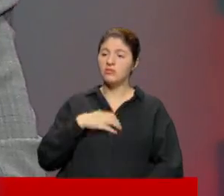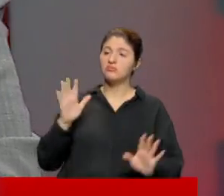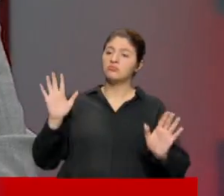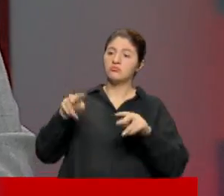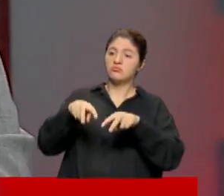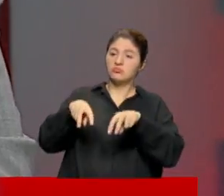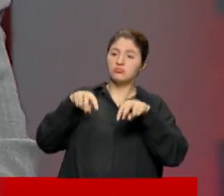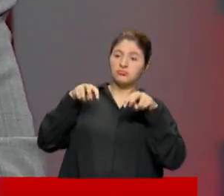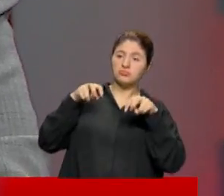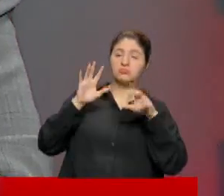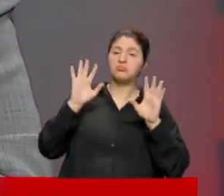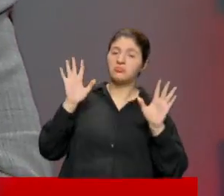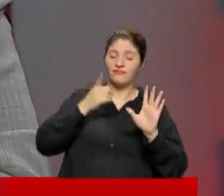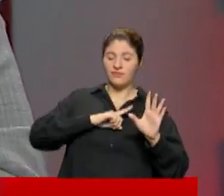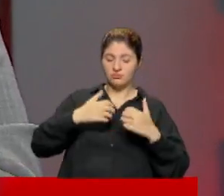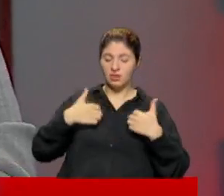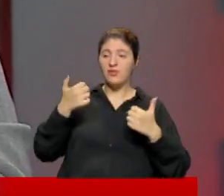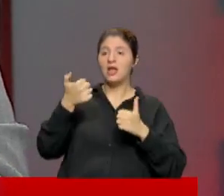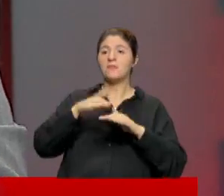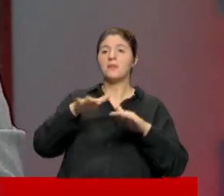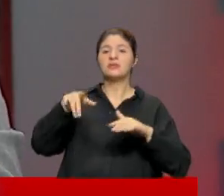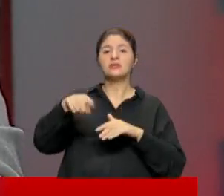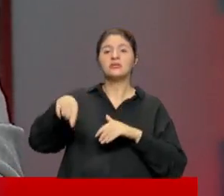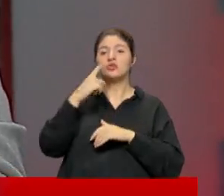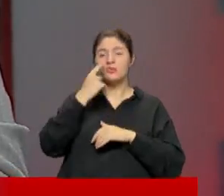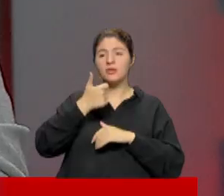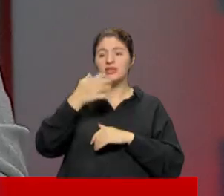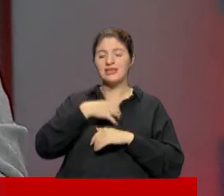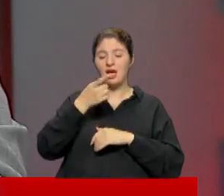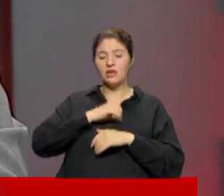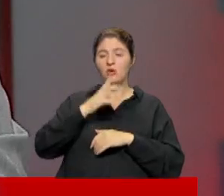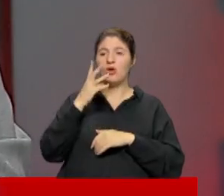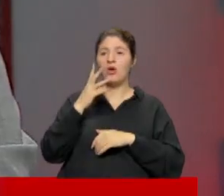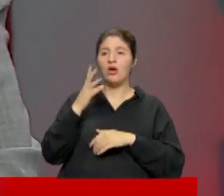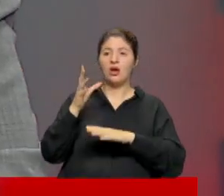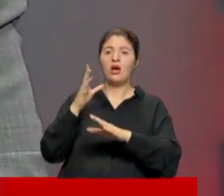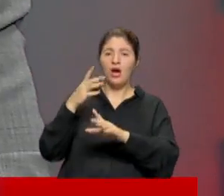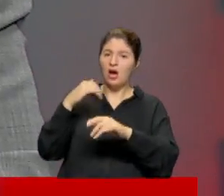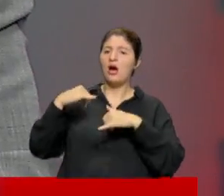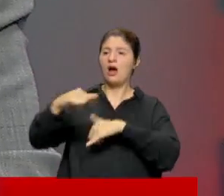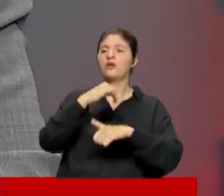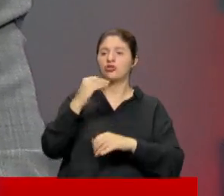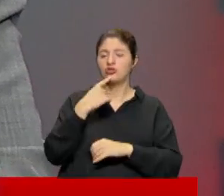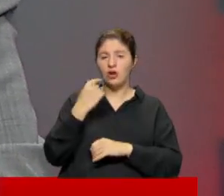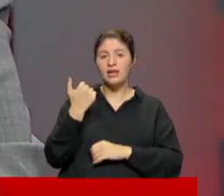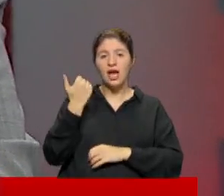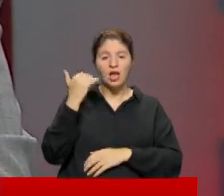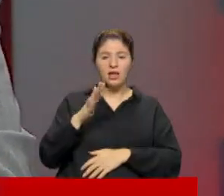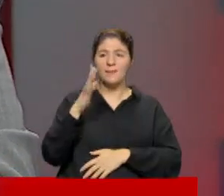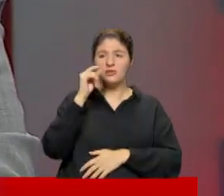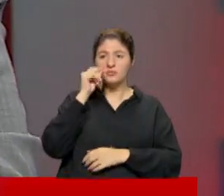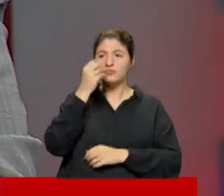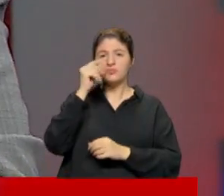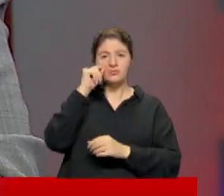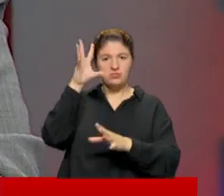büyük bir fedakarlık yapmış altı masanın Cumhurbaşkanı adayının kendi adayı olacağını ifade etmiştir diğer geriye kalan Sayın Gültekin